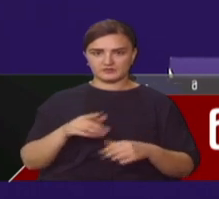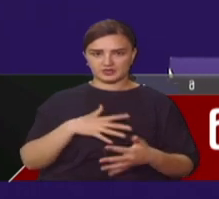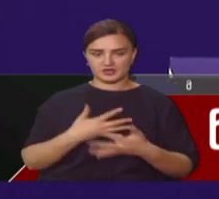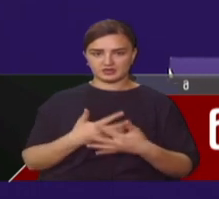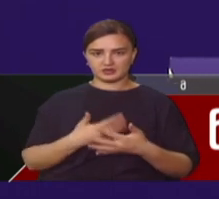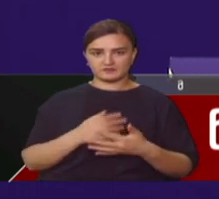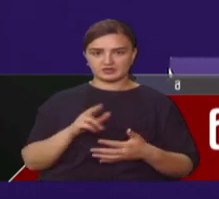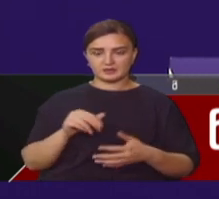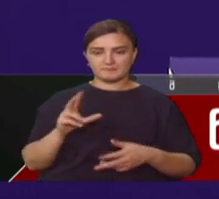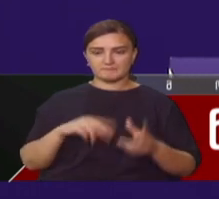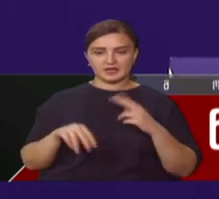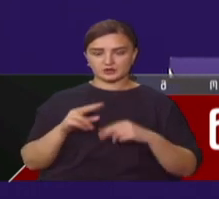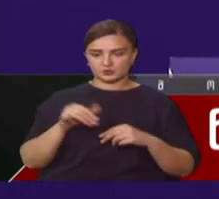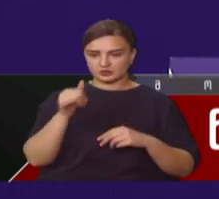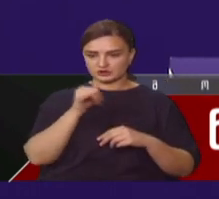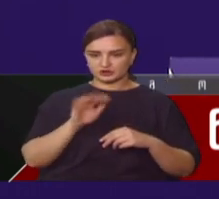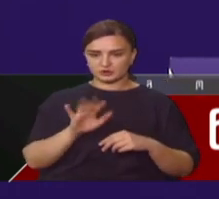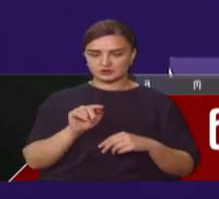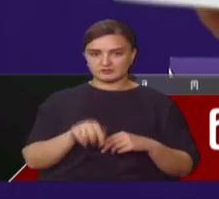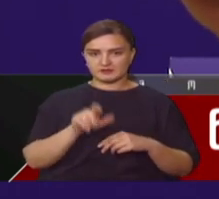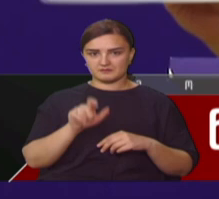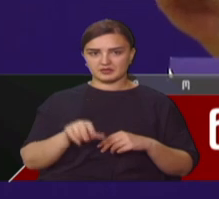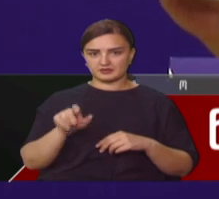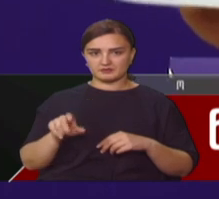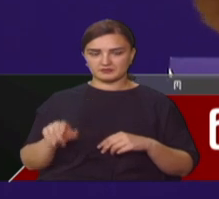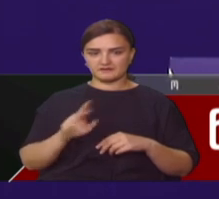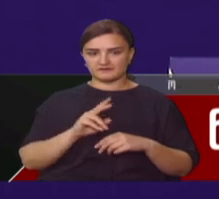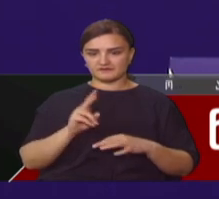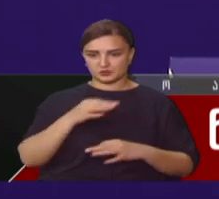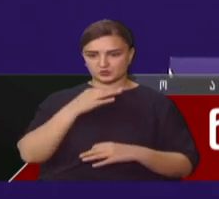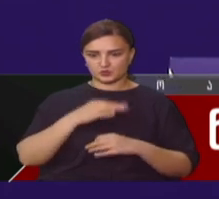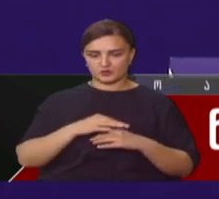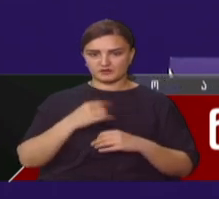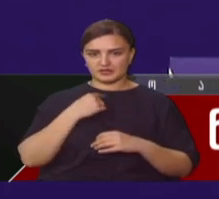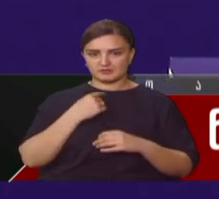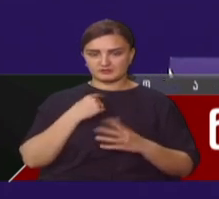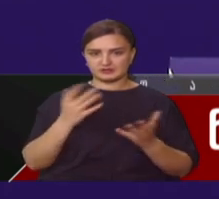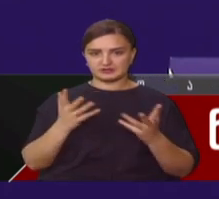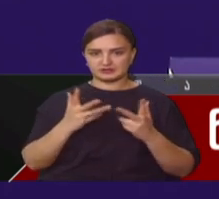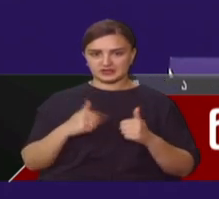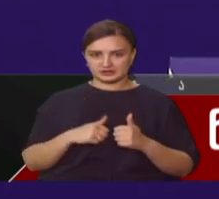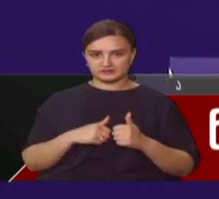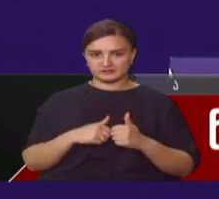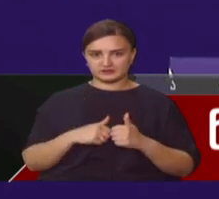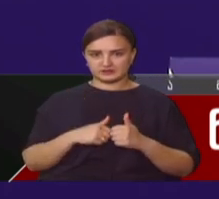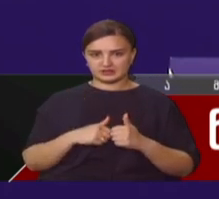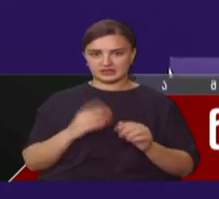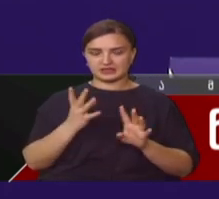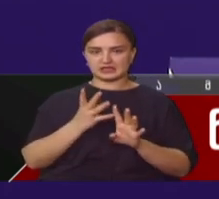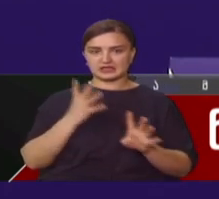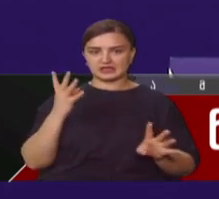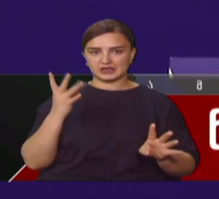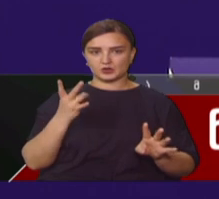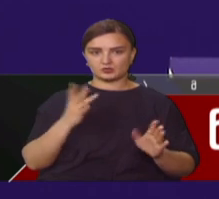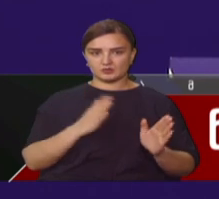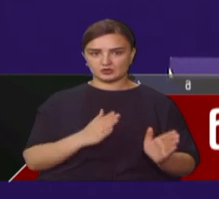და პრაქტიკულად შეუძლებელია, რომ აი ამ ადამიანებმა, რომლებსაც აბარიათ ხმების დათვლა, აბარიათ რიგის მოწესრიგება,